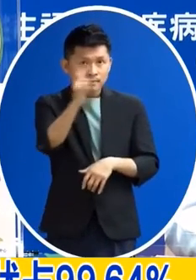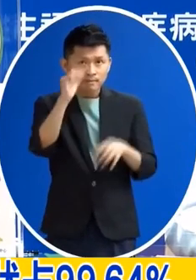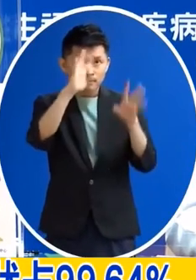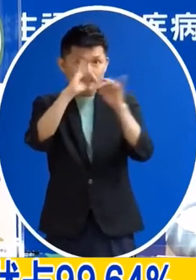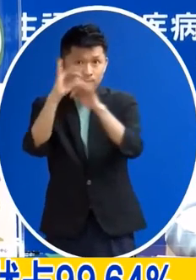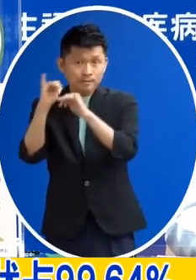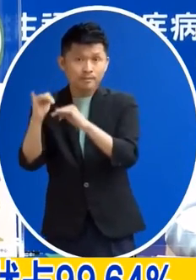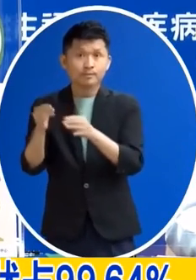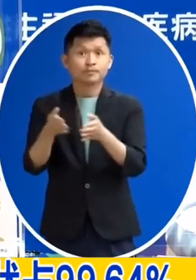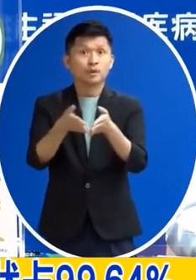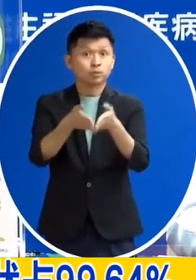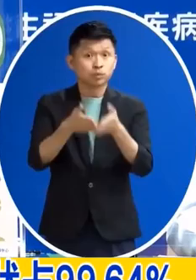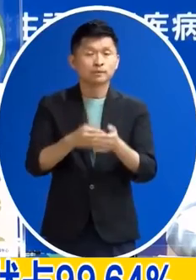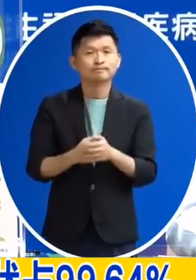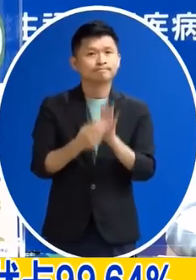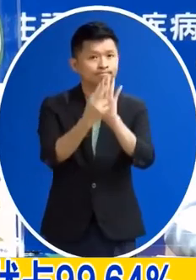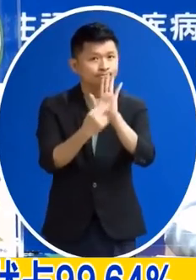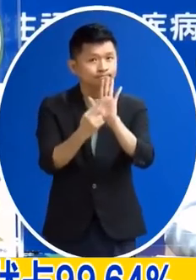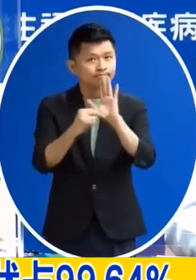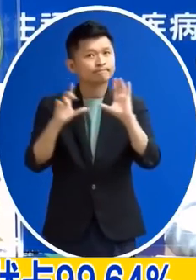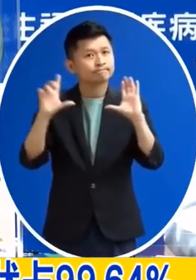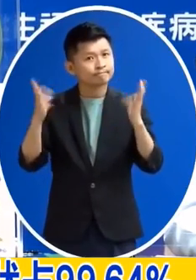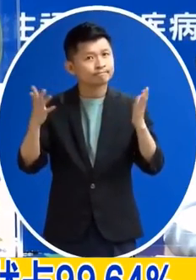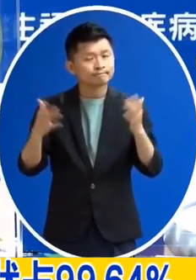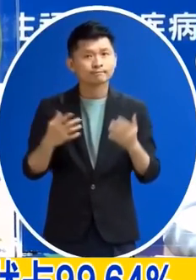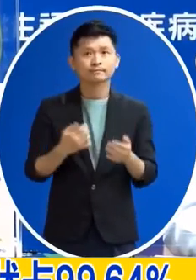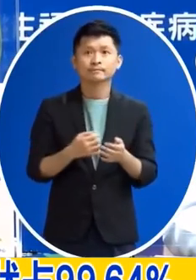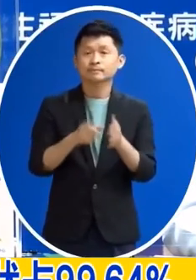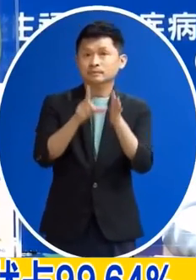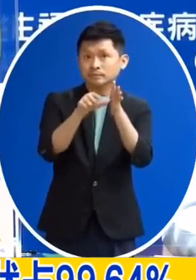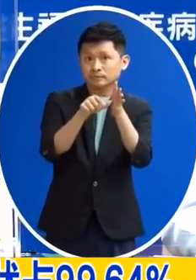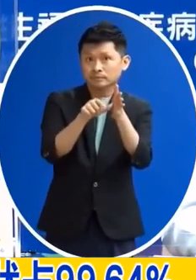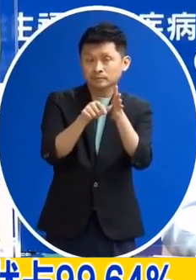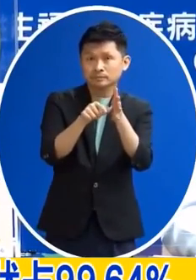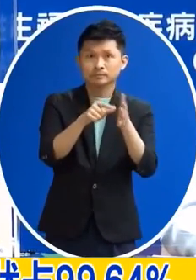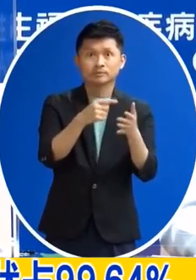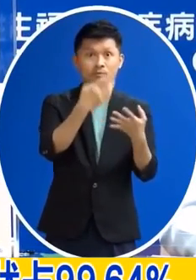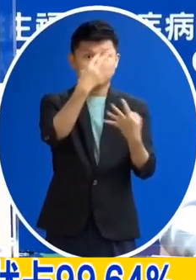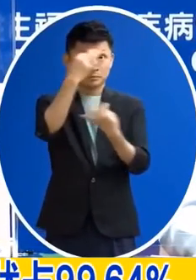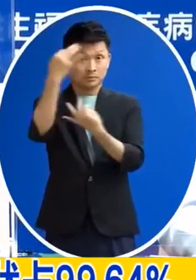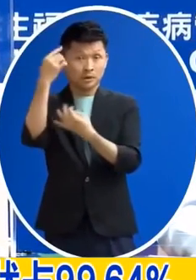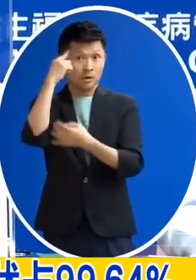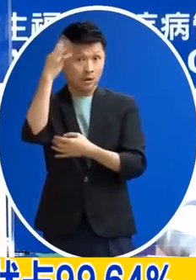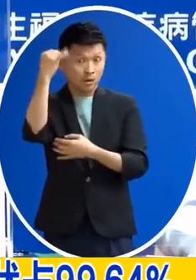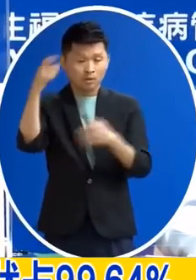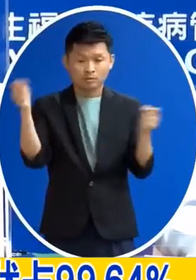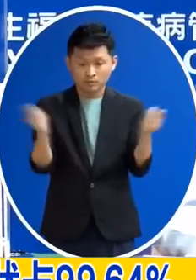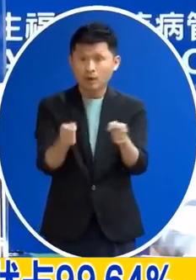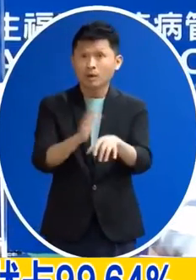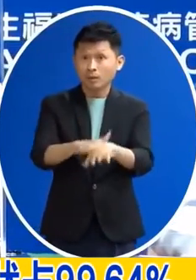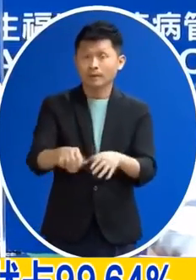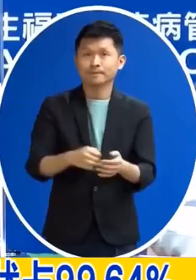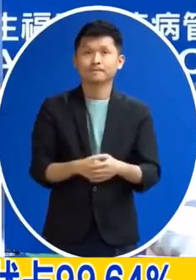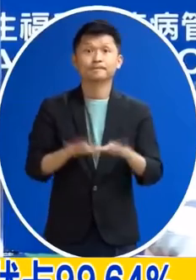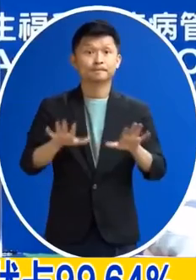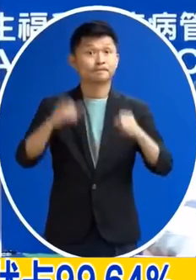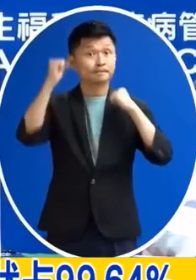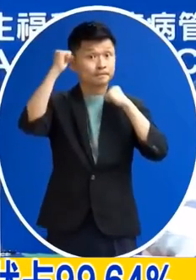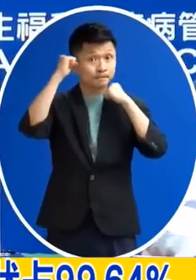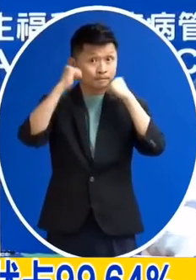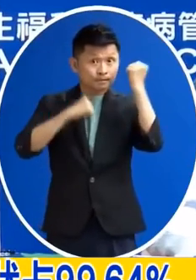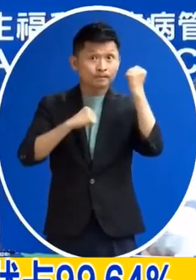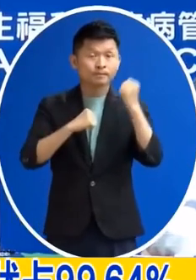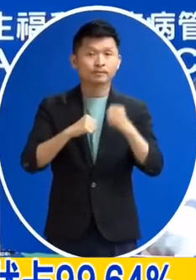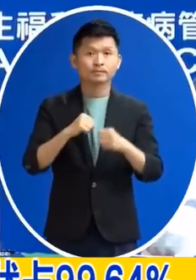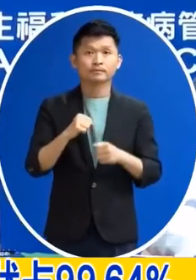那有稍微先哈说明一下哈，可能这个时间哦整个会缩短。那今天上午哈，